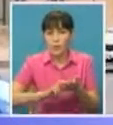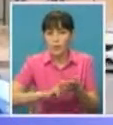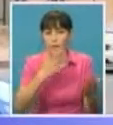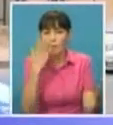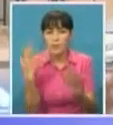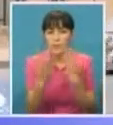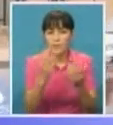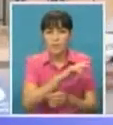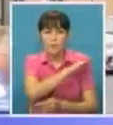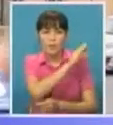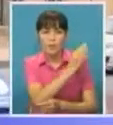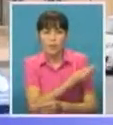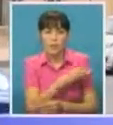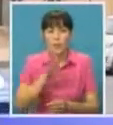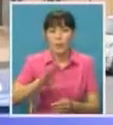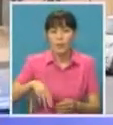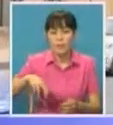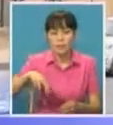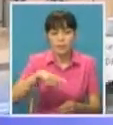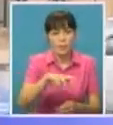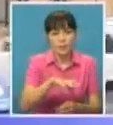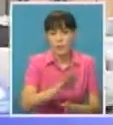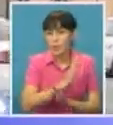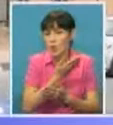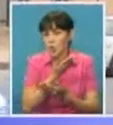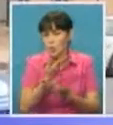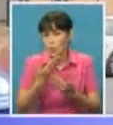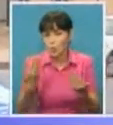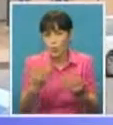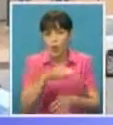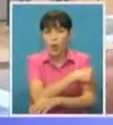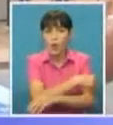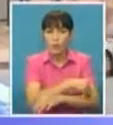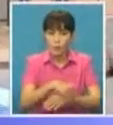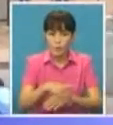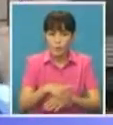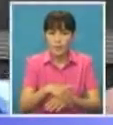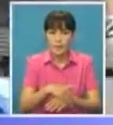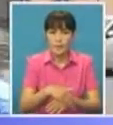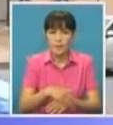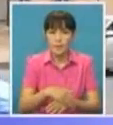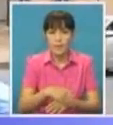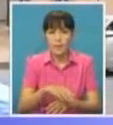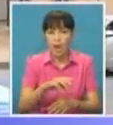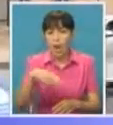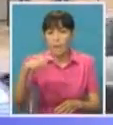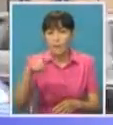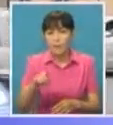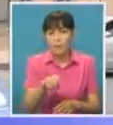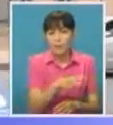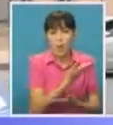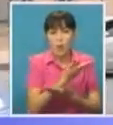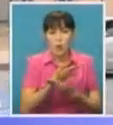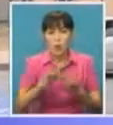несіменен. Одан кейін пешеходқа жол беру деген жоқ, біздің көшемізде зебрасы жоқ, соларды қойып берсе